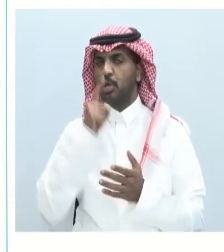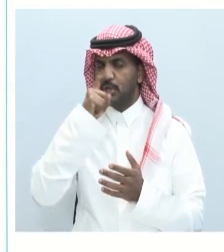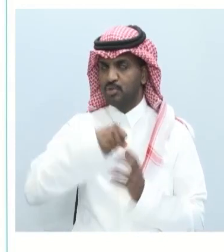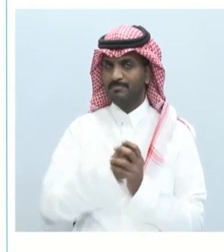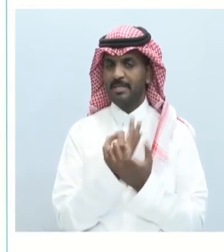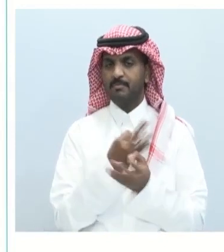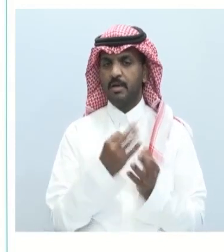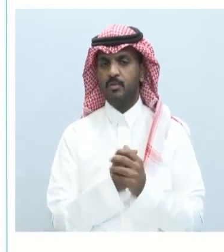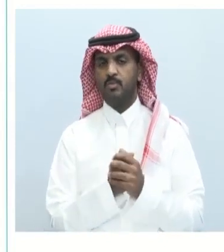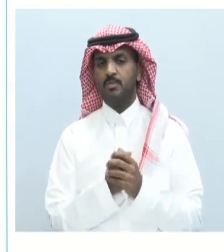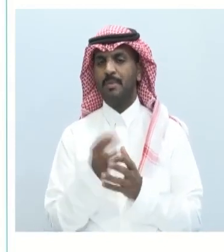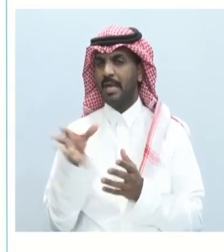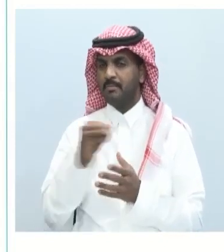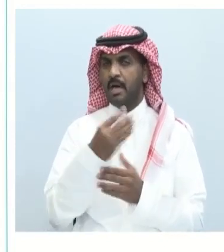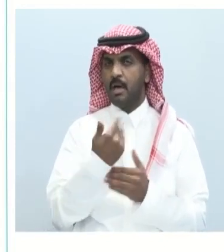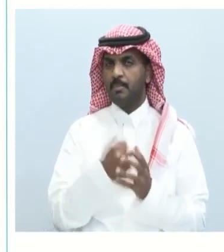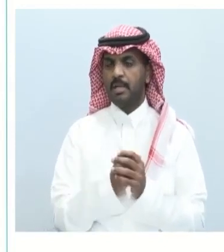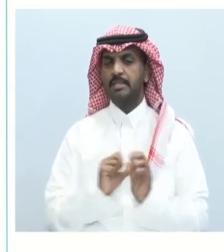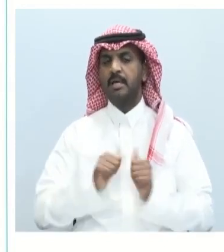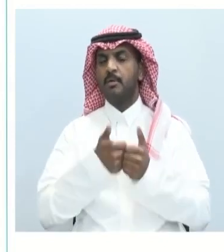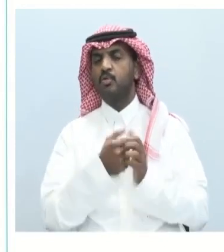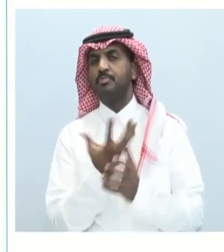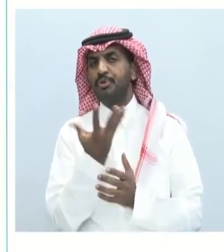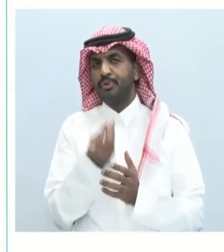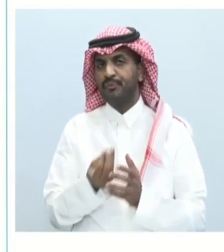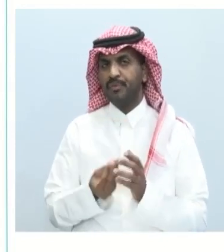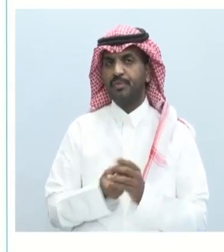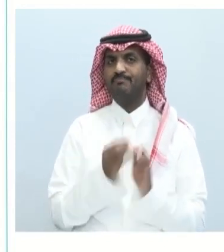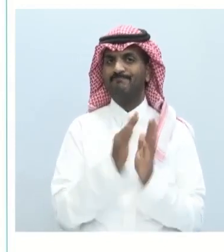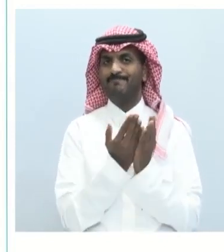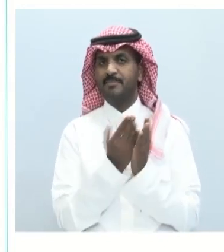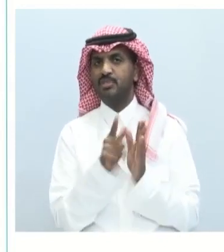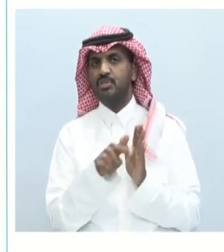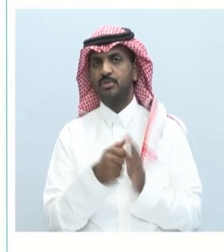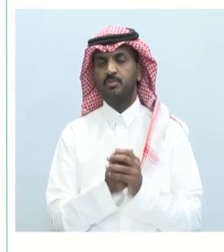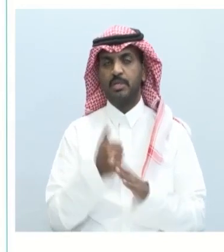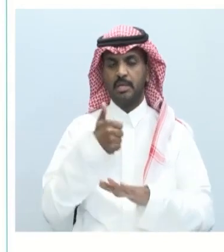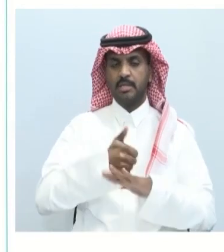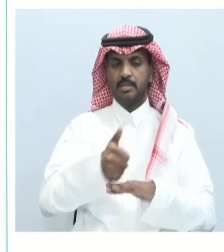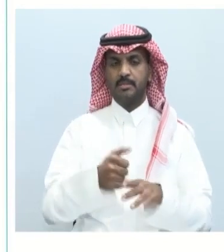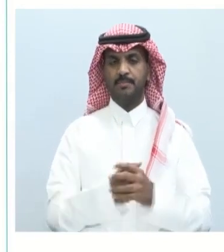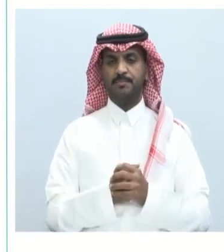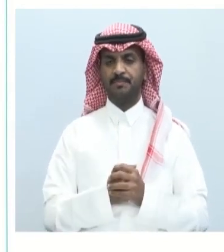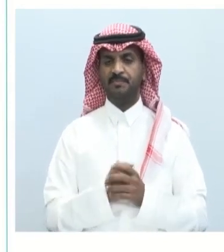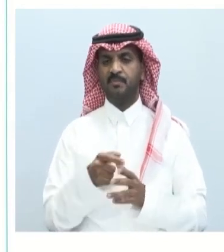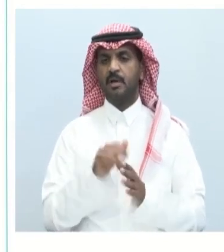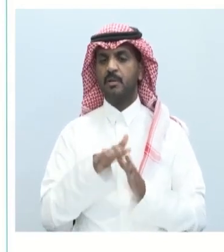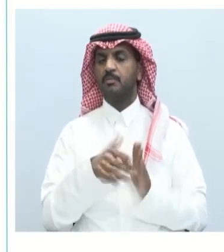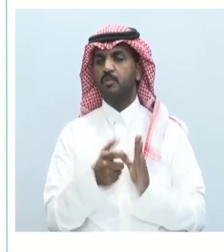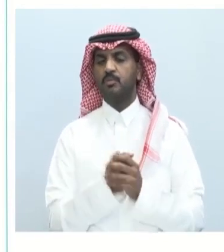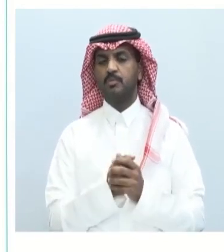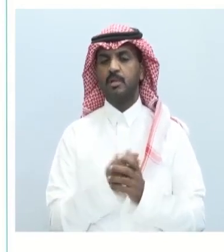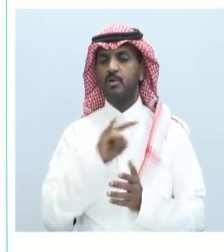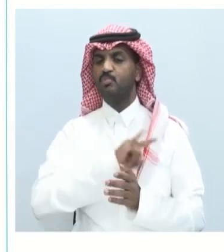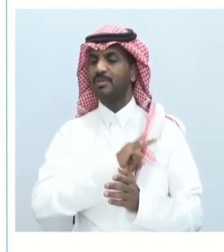اكماله بقيمه قبل التمكن من حفظ السجل وبشكل اساسي فان الحقل المطلوب هو